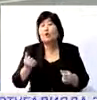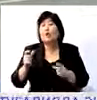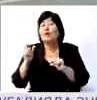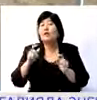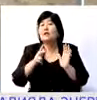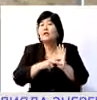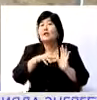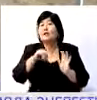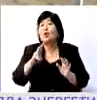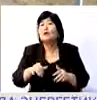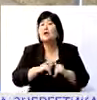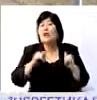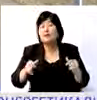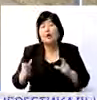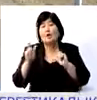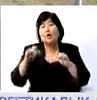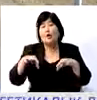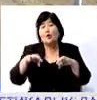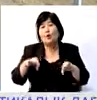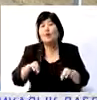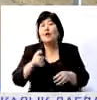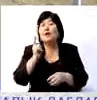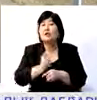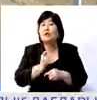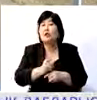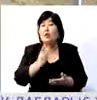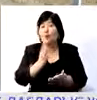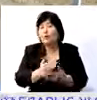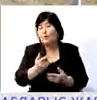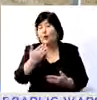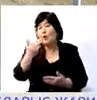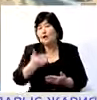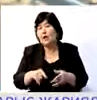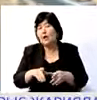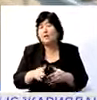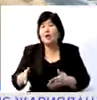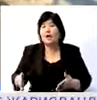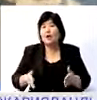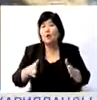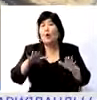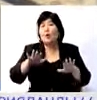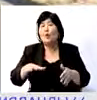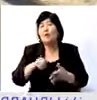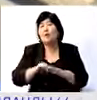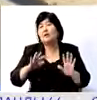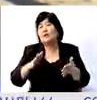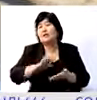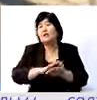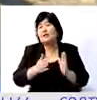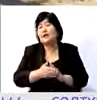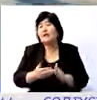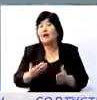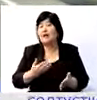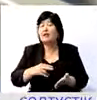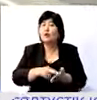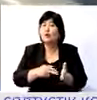8 тоннадан асатын жүк көліктеріне шектеу қойылды. Бұл талап арқылы күре жолда орын алатын келеңсіз жағдайлардың алдын алу